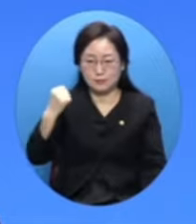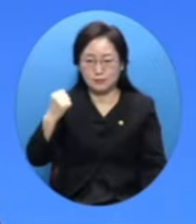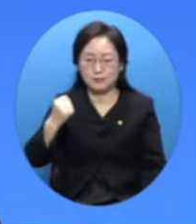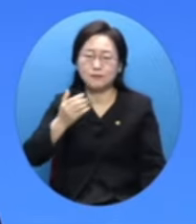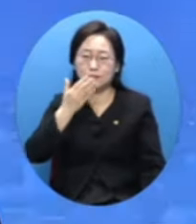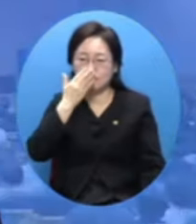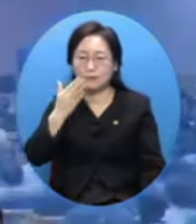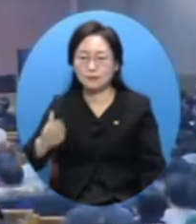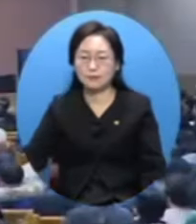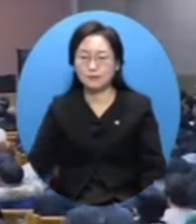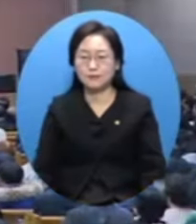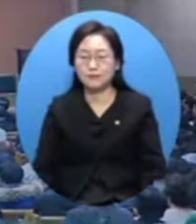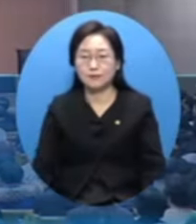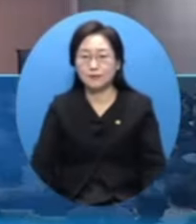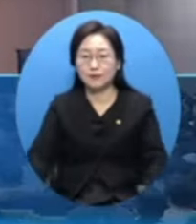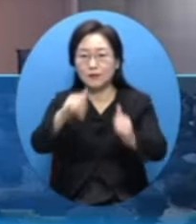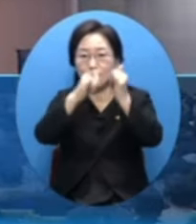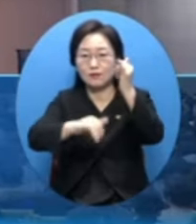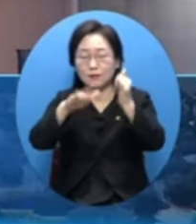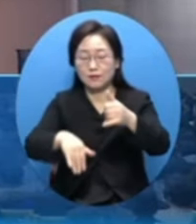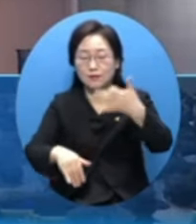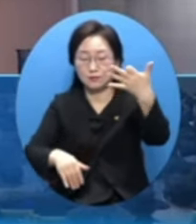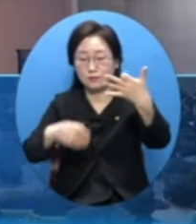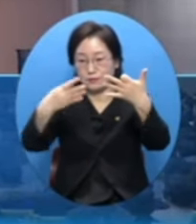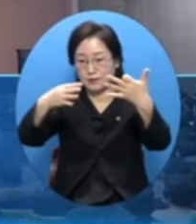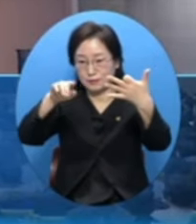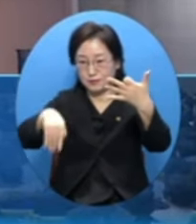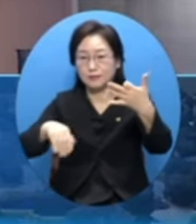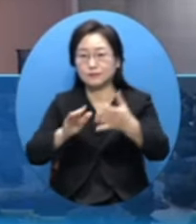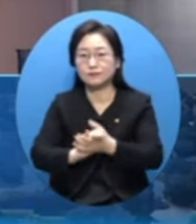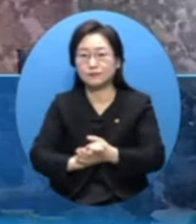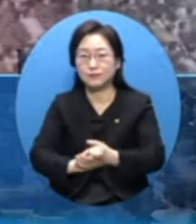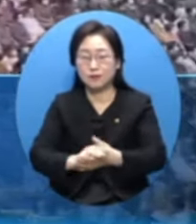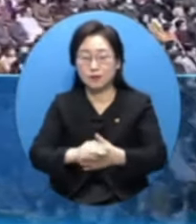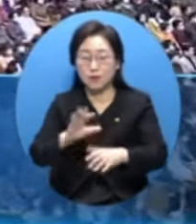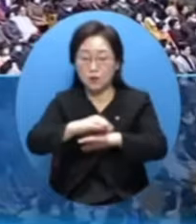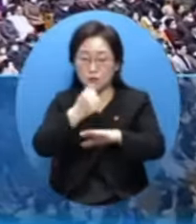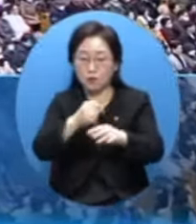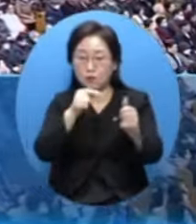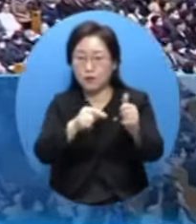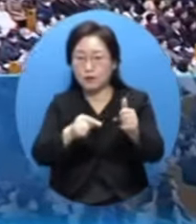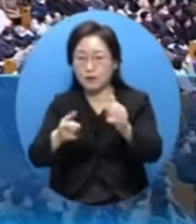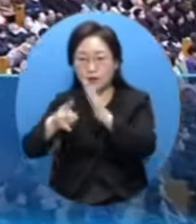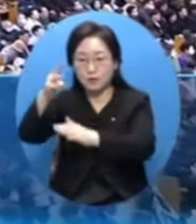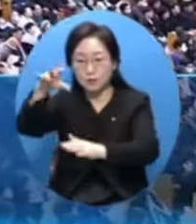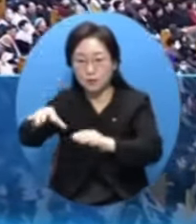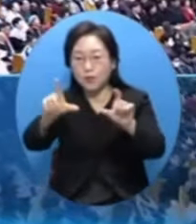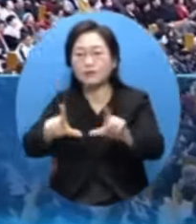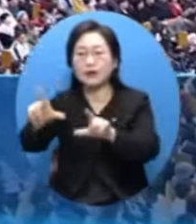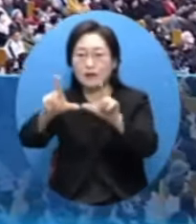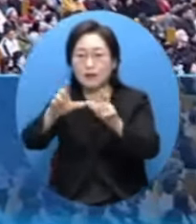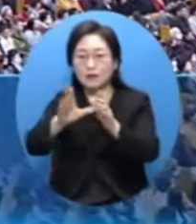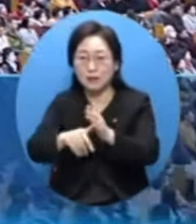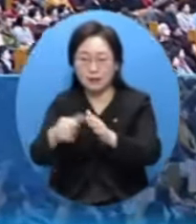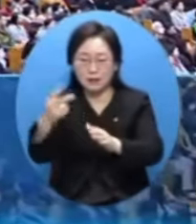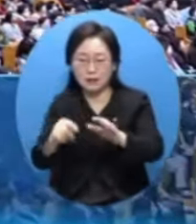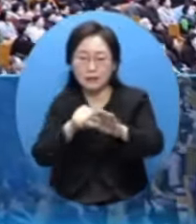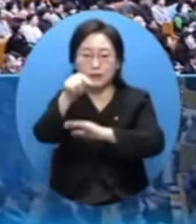부강한 나라로 변화가 되는 것입니다. 역대하 19장 4절 6절입니다. 여호사밧이 예루살렘에 살더니 다시